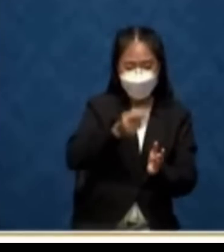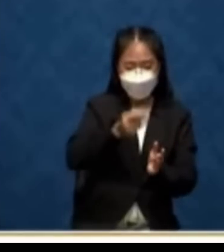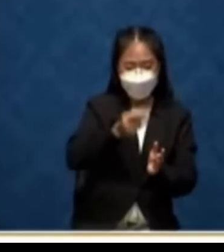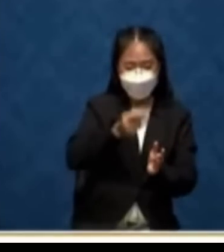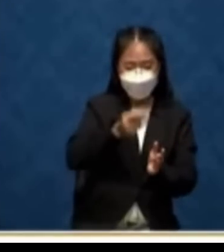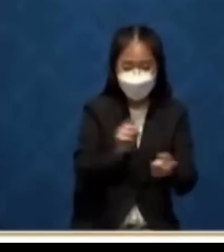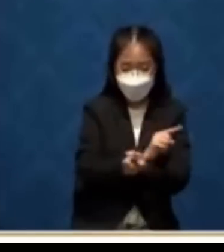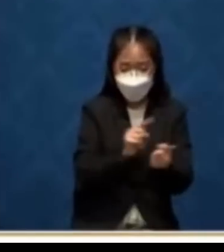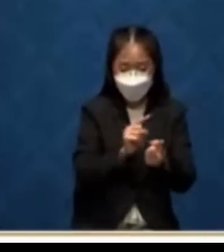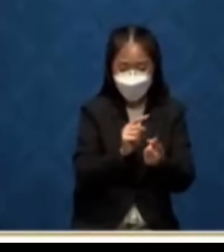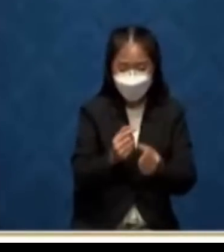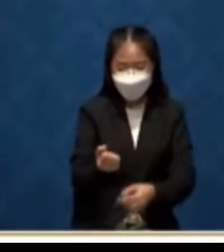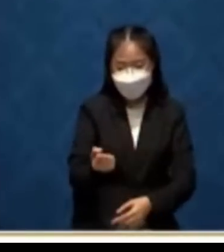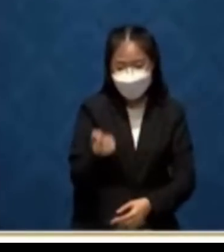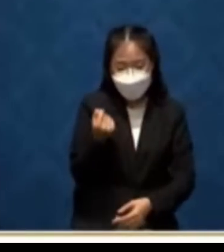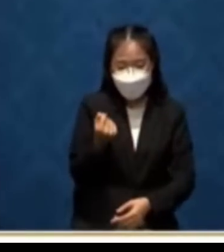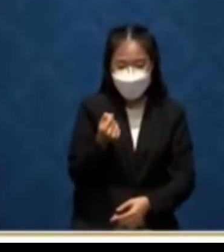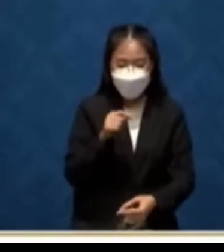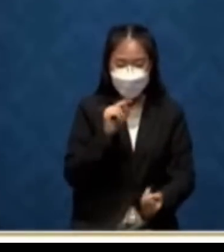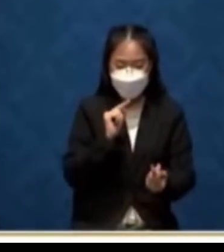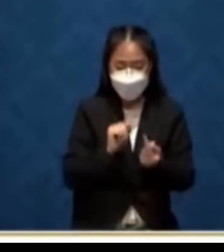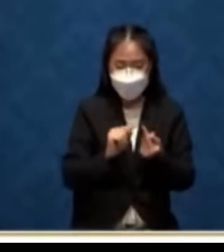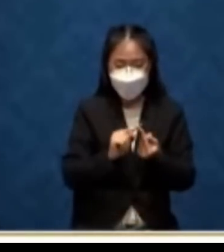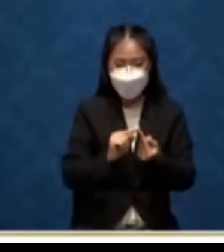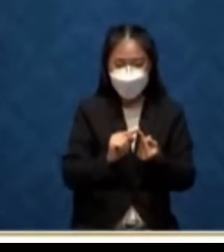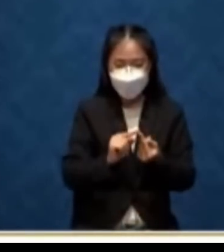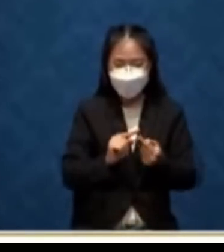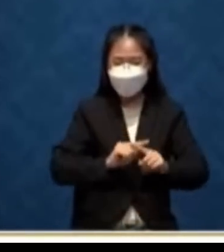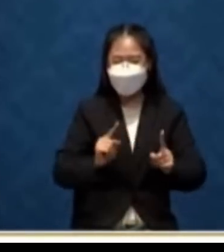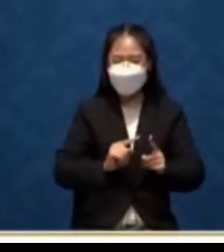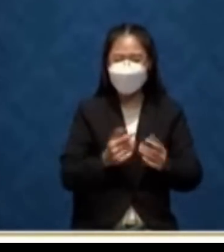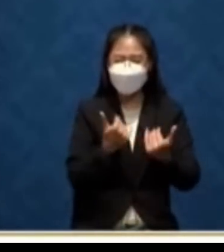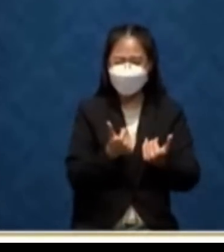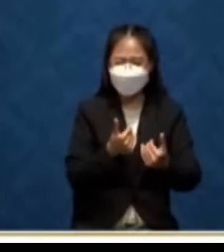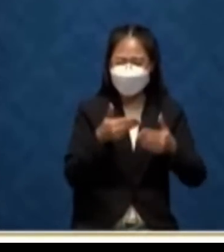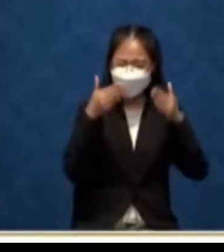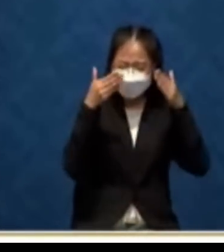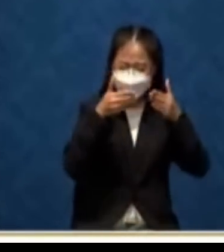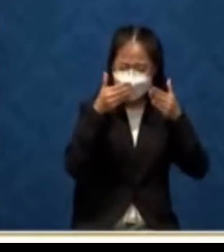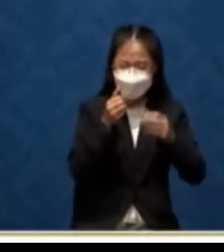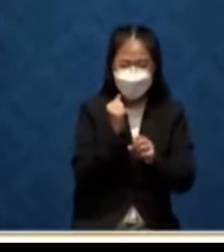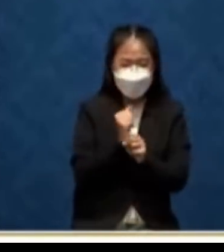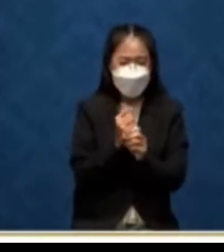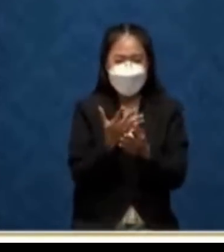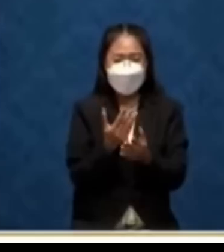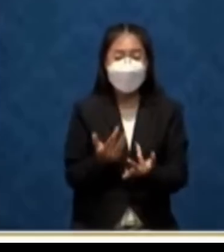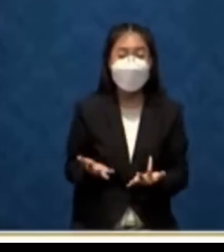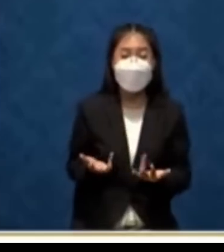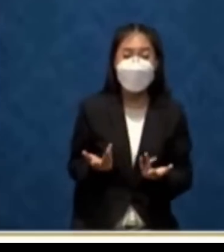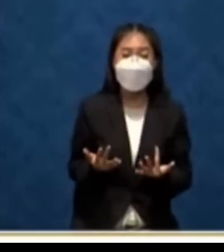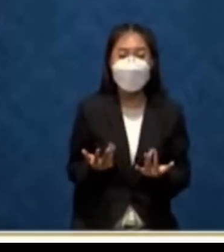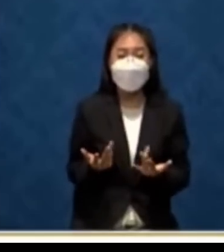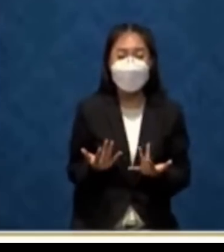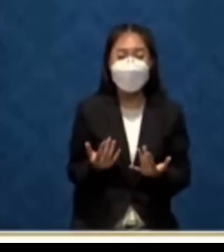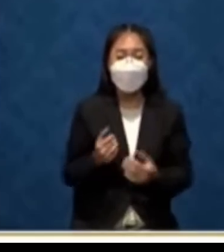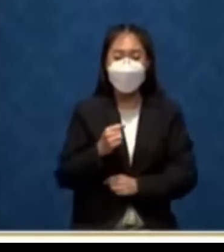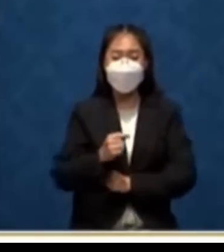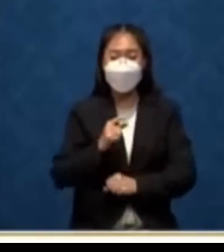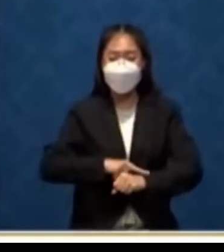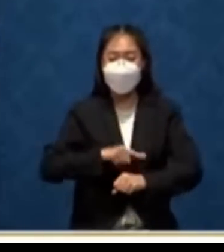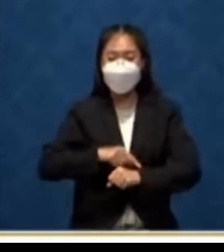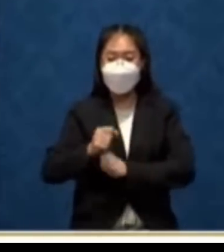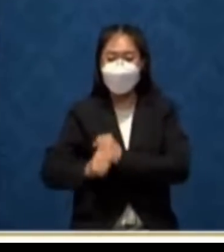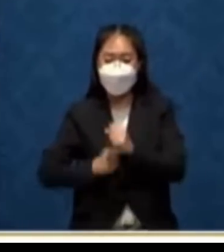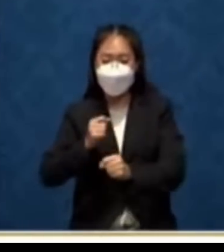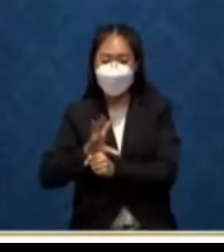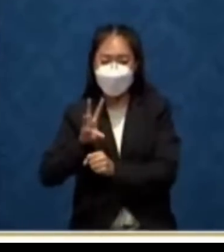กิดความเชื่อมั่นแต่นี่กลับเช้าชามเย็นชามตัดช่องน้อยรอวันตัวเองเกษียณหัวไ